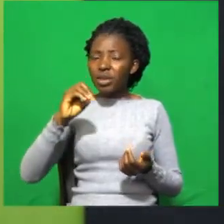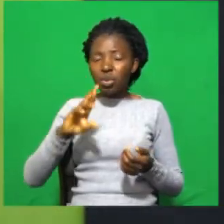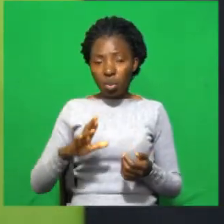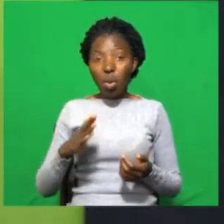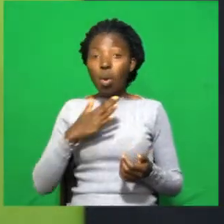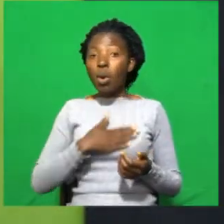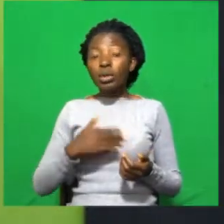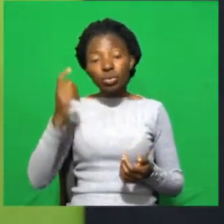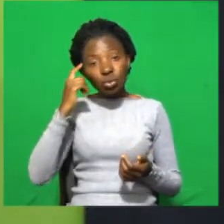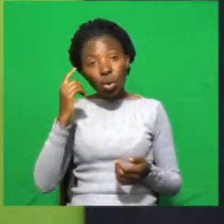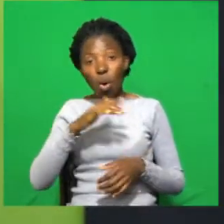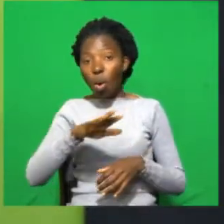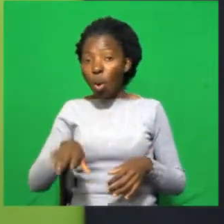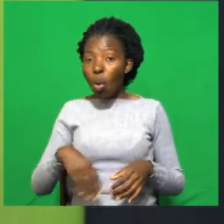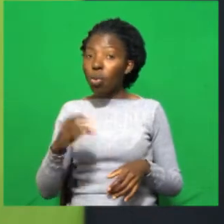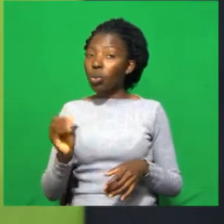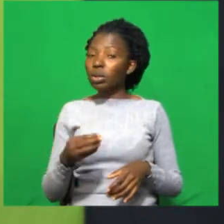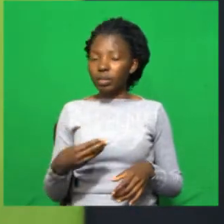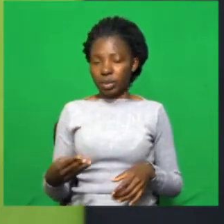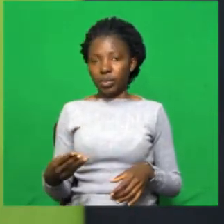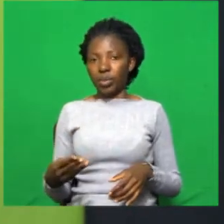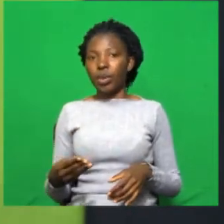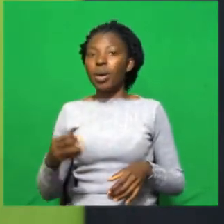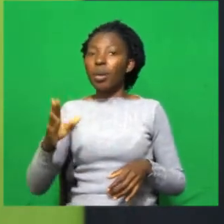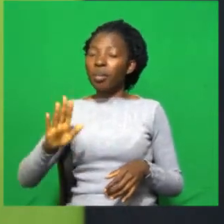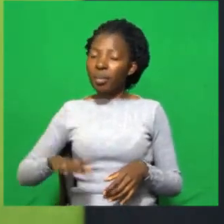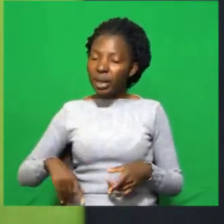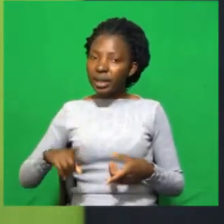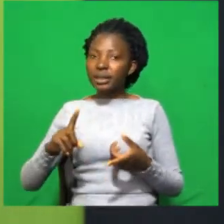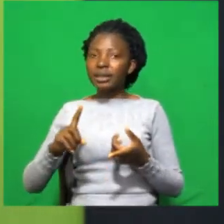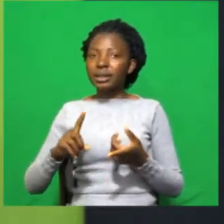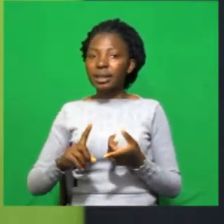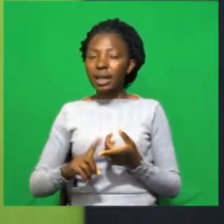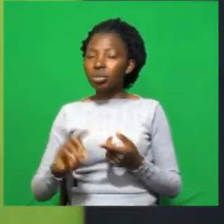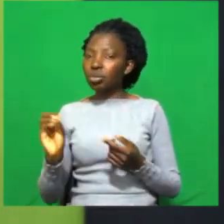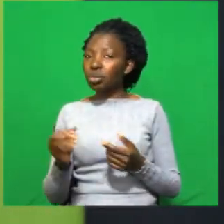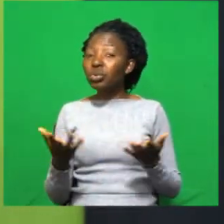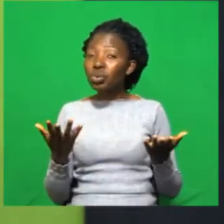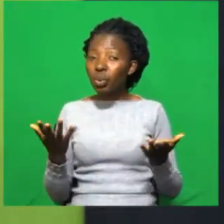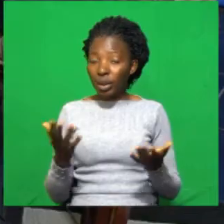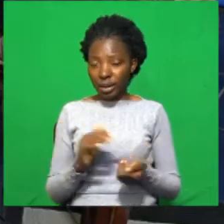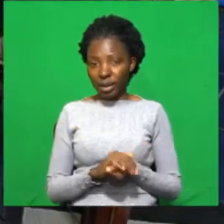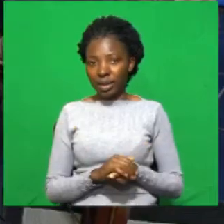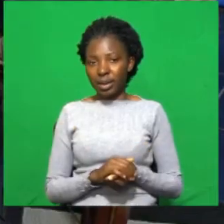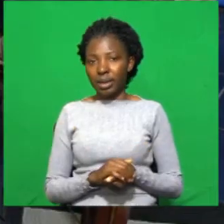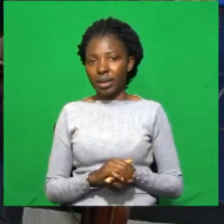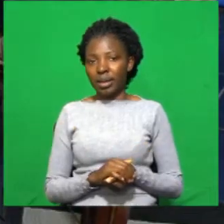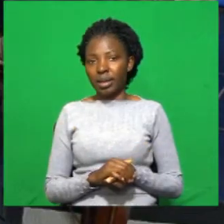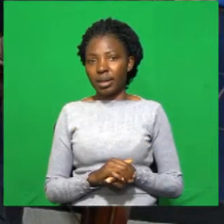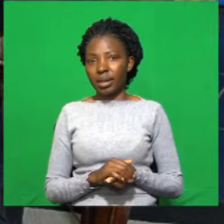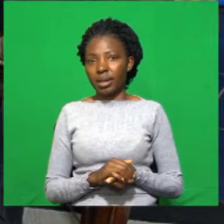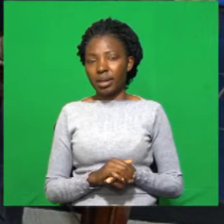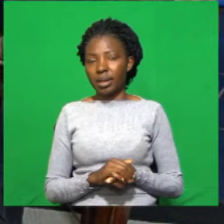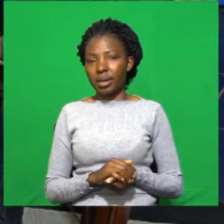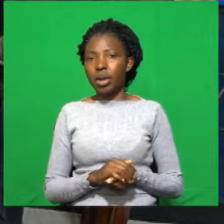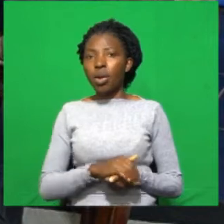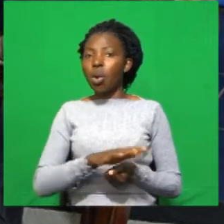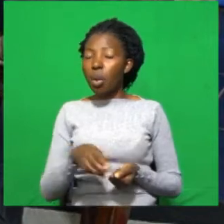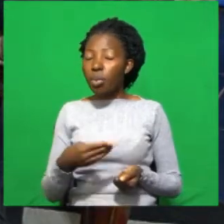kuti vatsvene vese nevatadzi vese vakafa vari kupi. Ndo kwavachauya vachibvepi